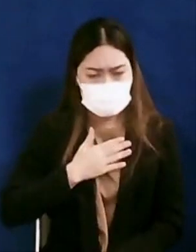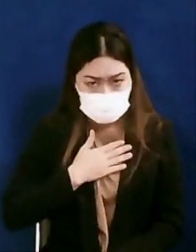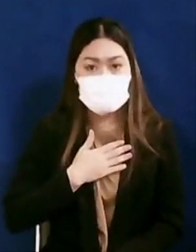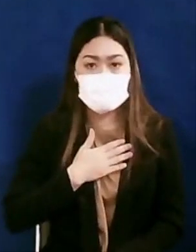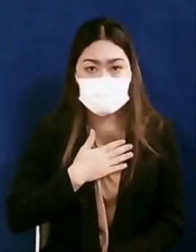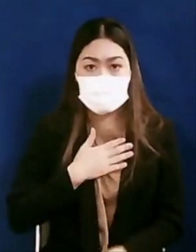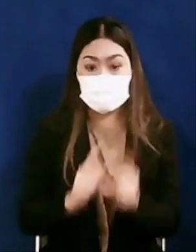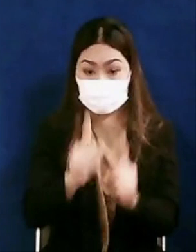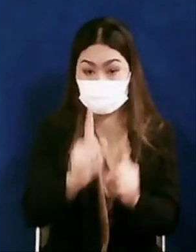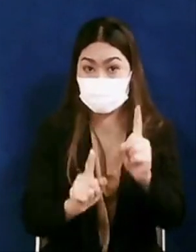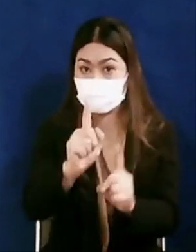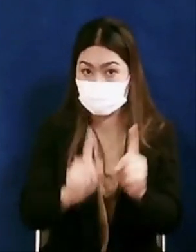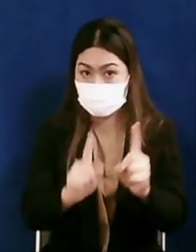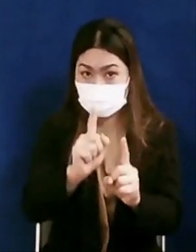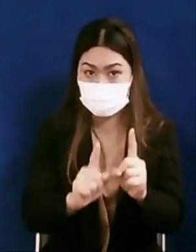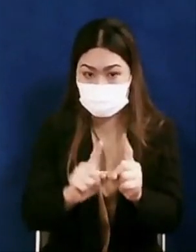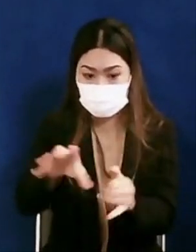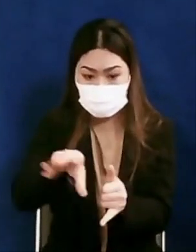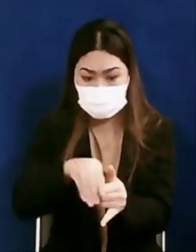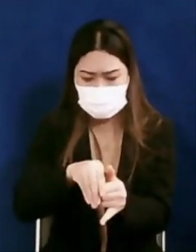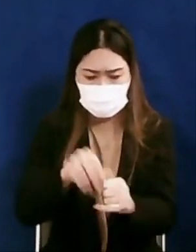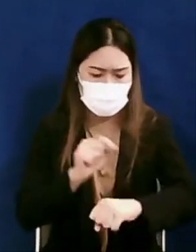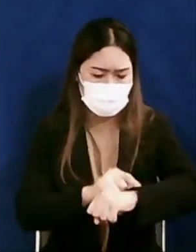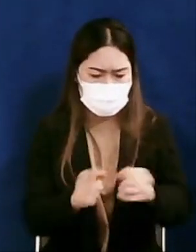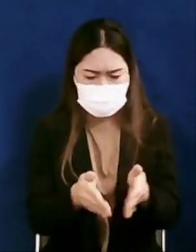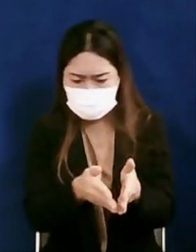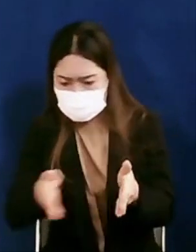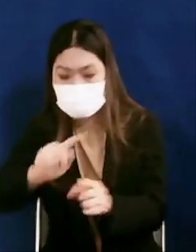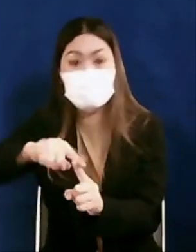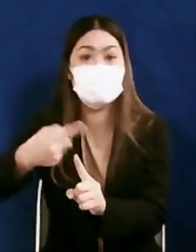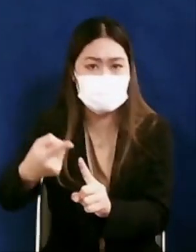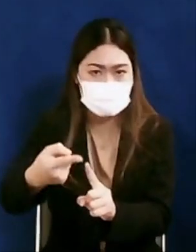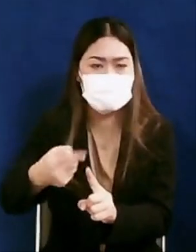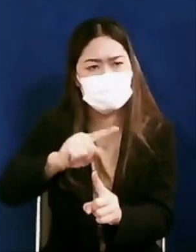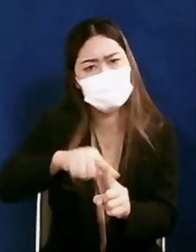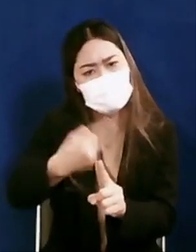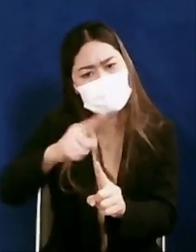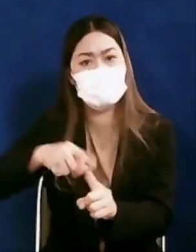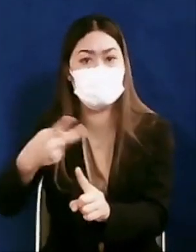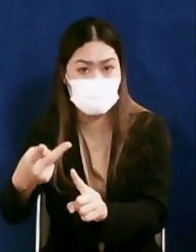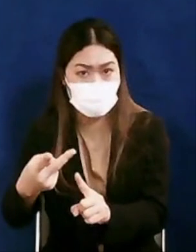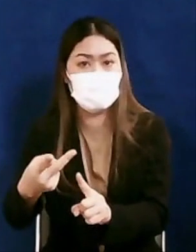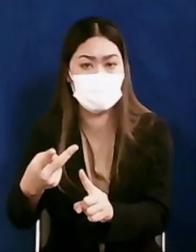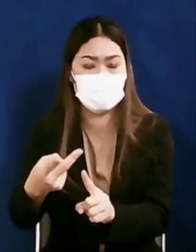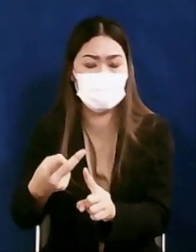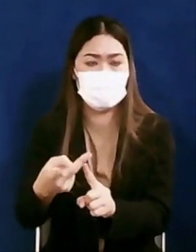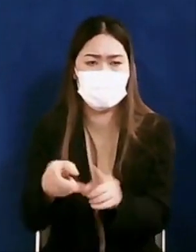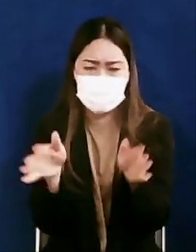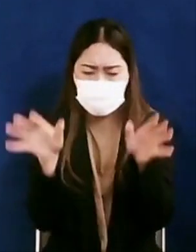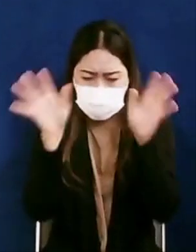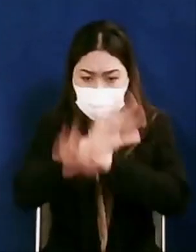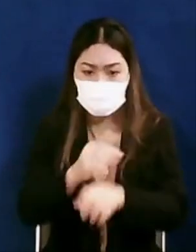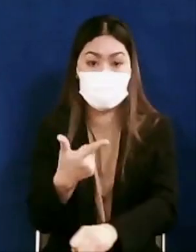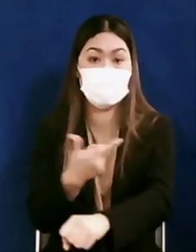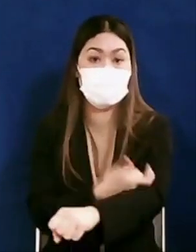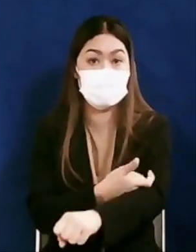สถิติของการติดเชื้อในช่วงเวลาดังกล่าวนะก็ช่วงเวลา 2-3 เดือนที่ใกล้เคียงกับการที่เราเ